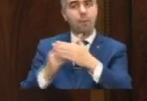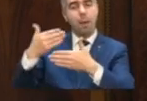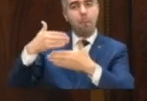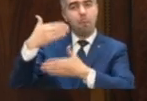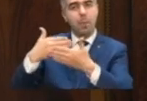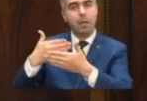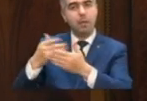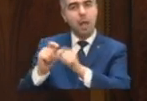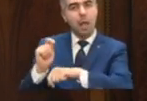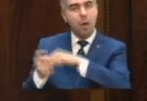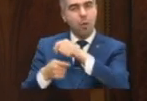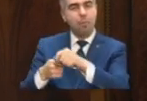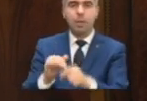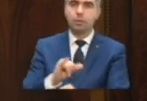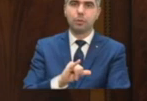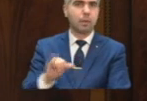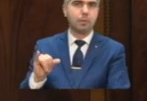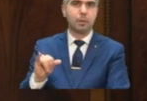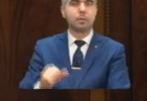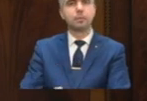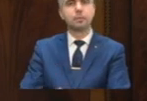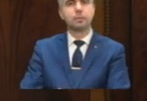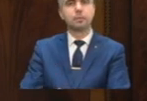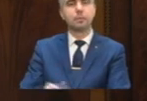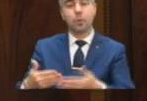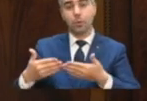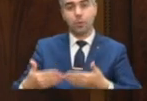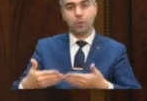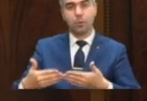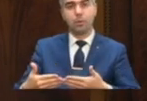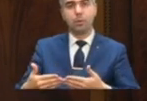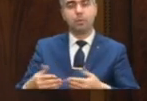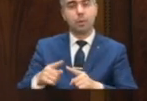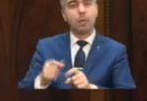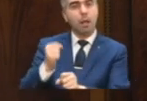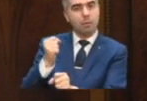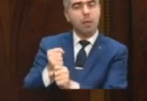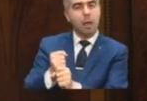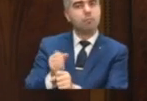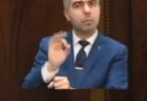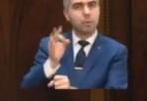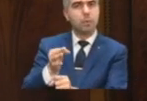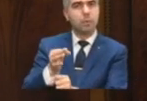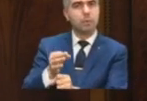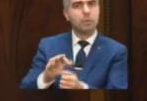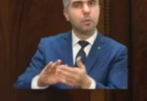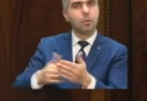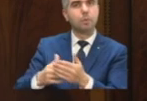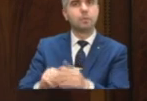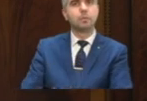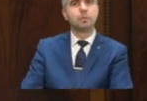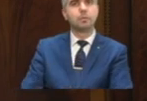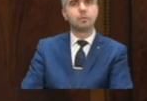غيحل الاشكاليه الاجتماعيه. حنا اليوم بصدد العمل على هذه النقطه بالذات، ورحنا كنوجدوا